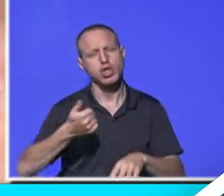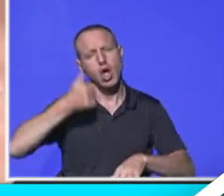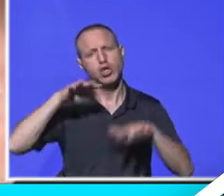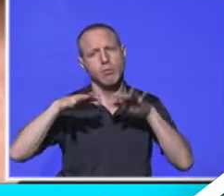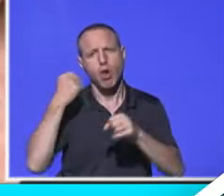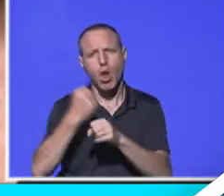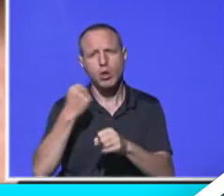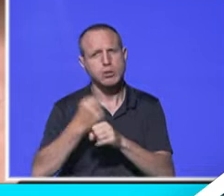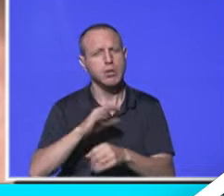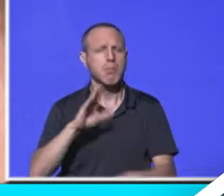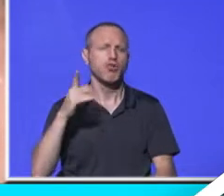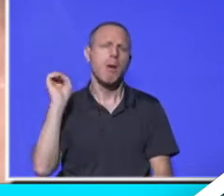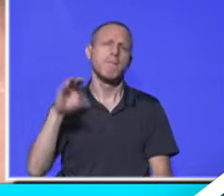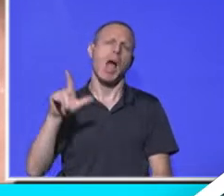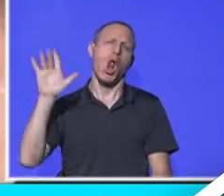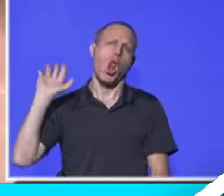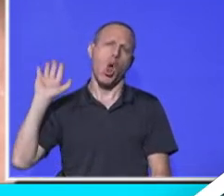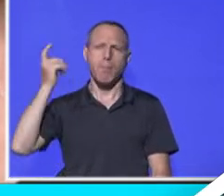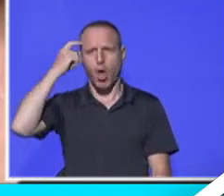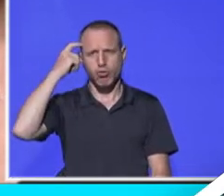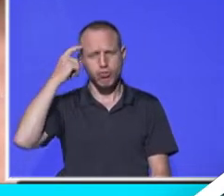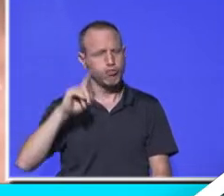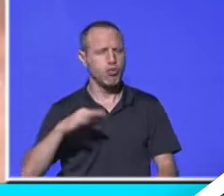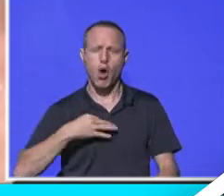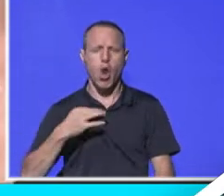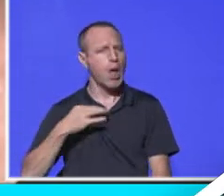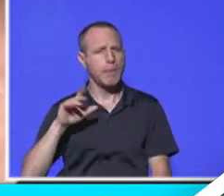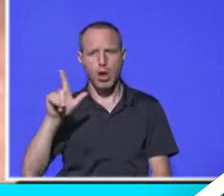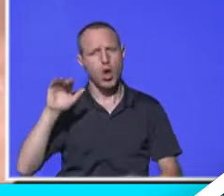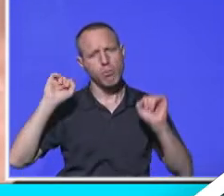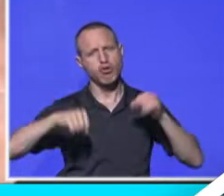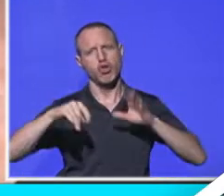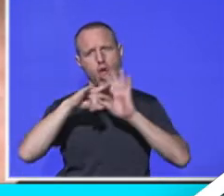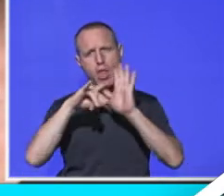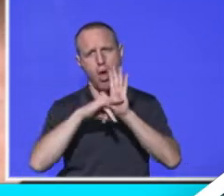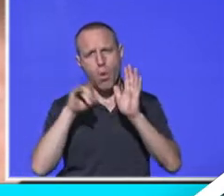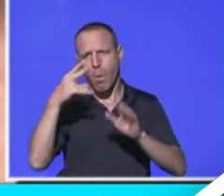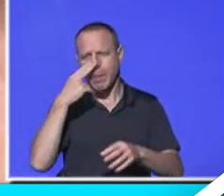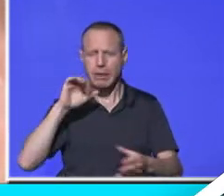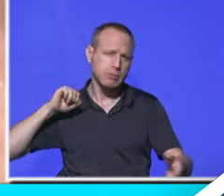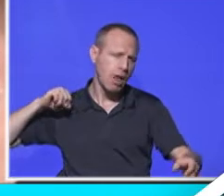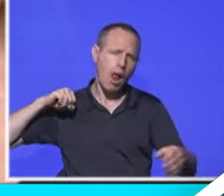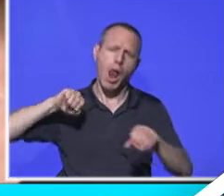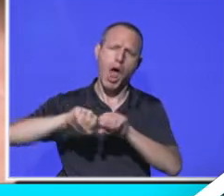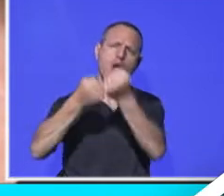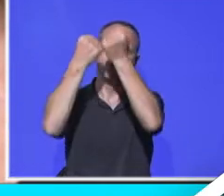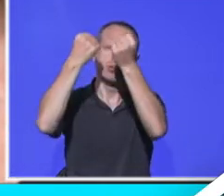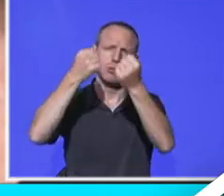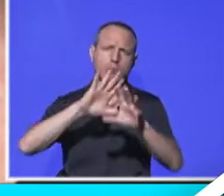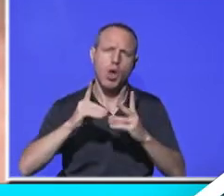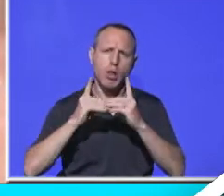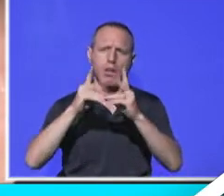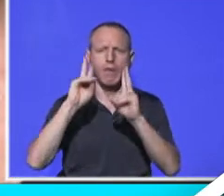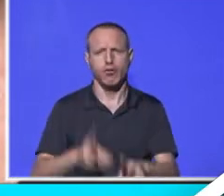עושה מה שבראש שלו, לא אכפת לו משלטון החוק, הוא מנסה לרמוס אותו בכל דרך